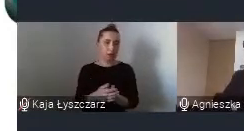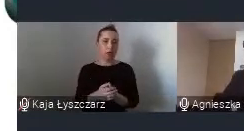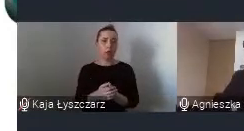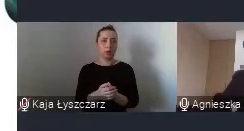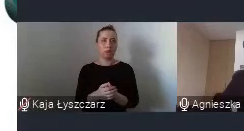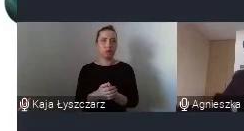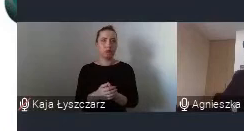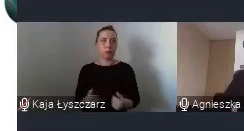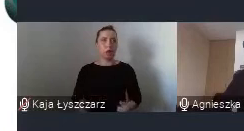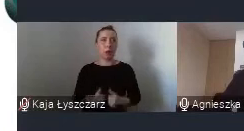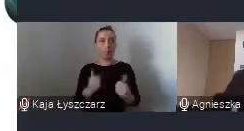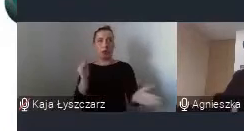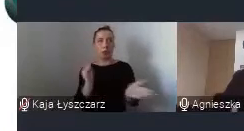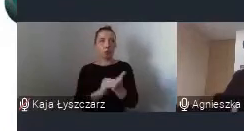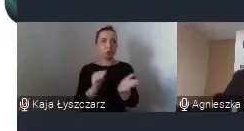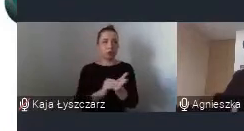doświadczenia,